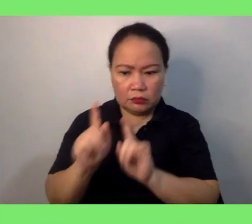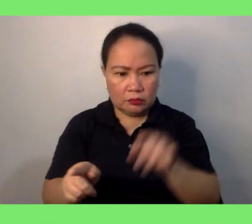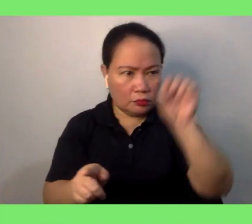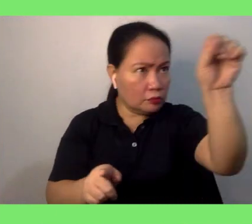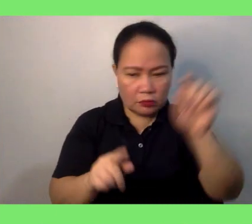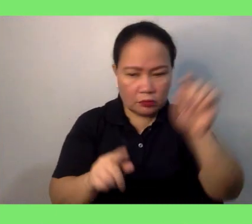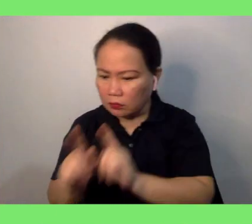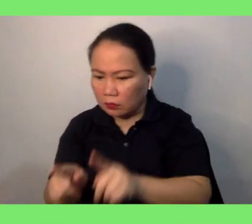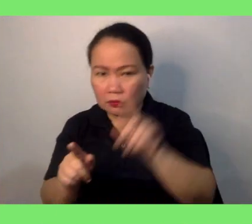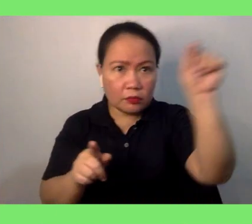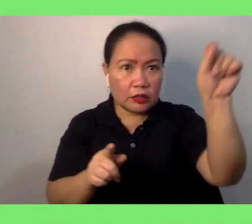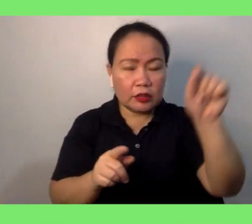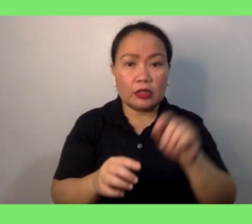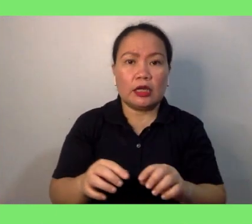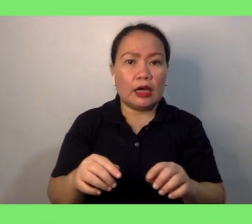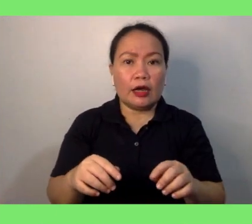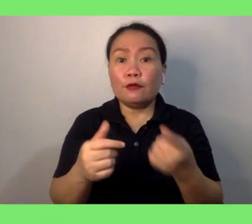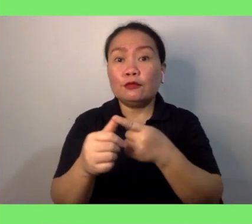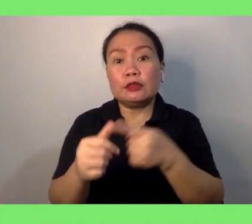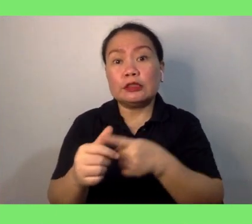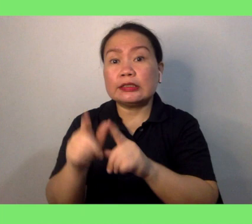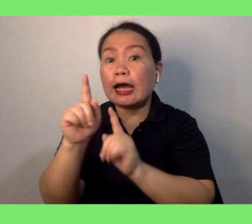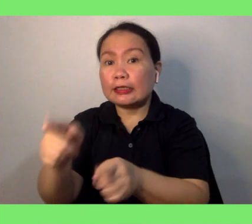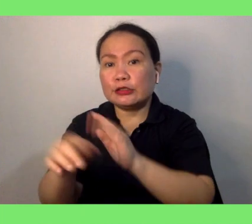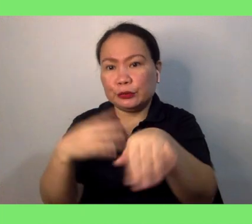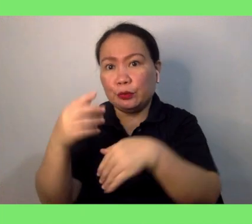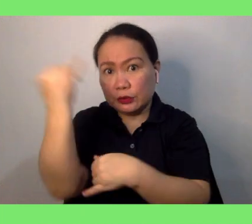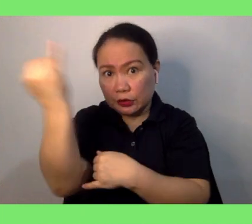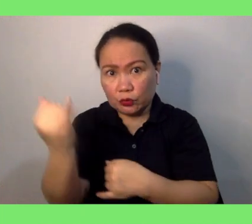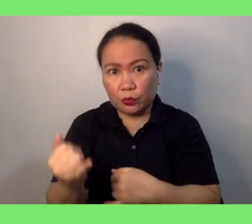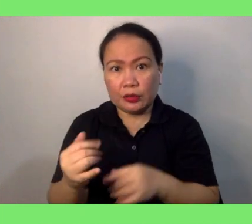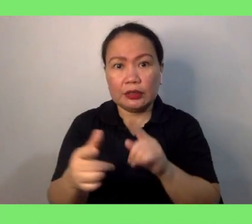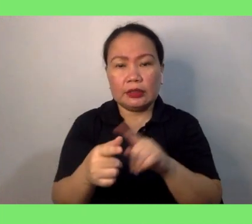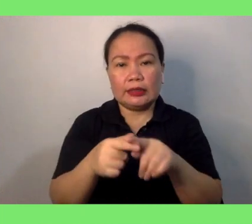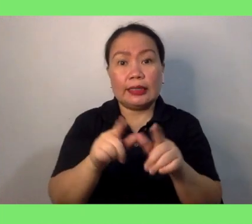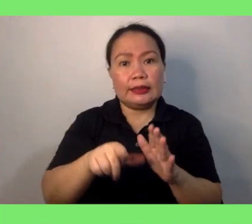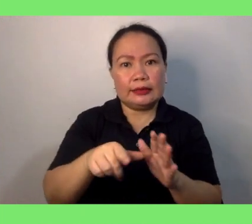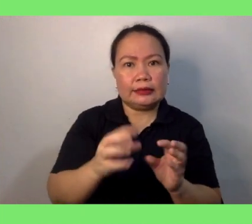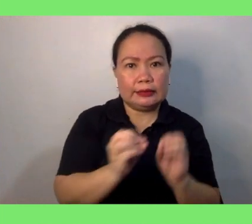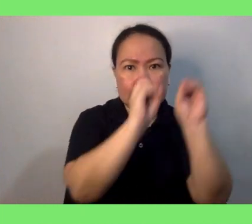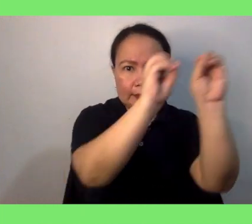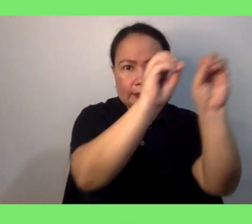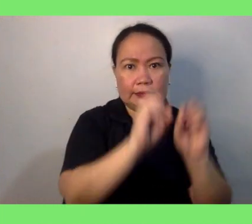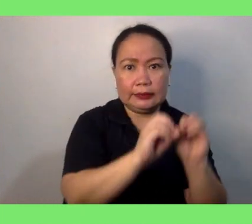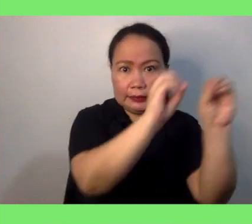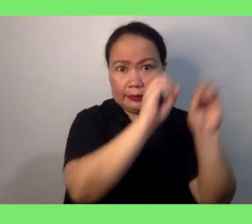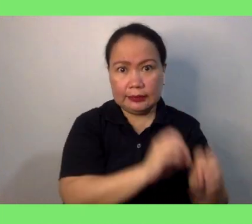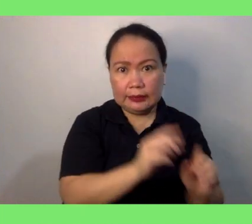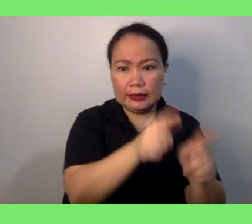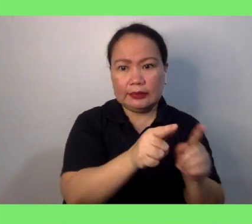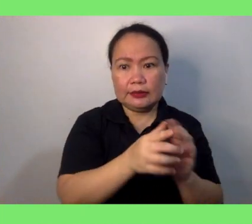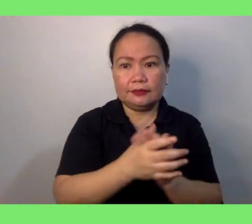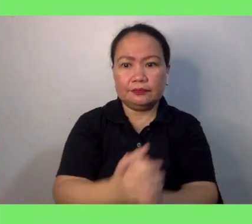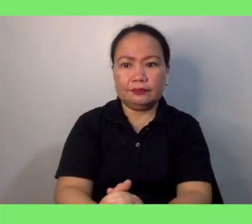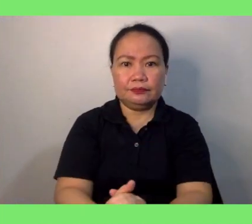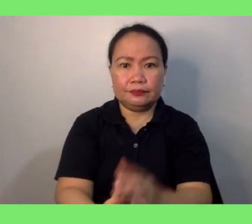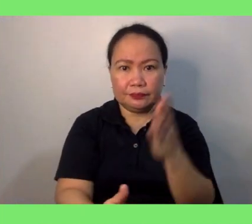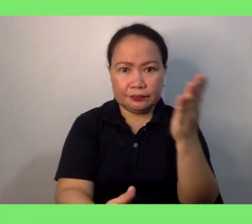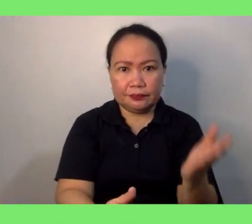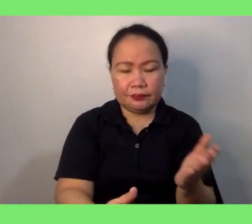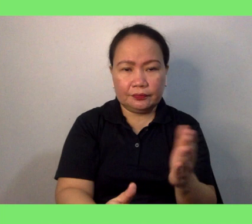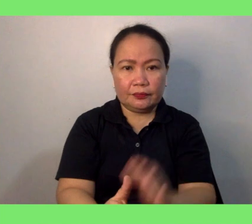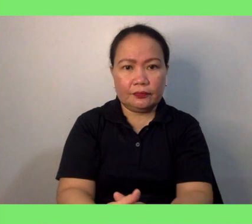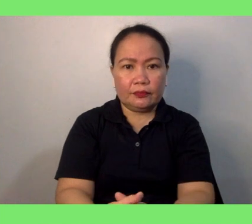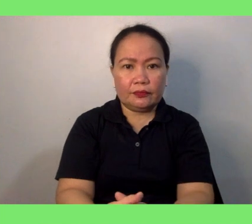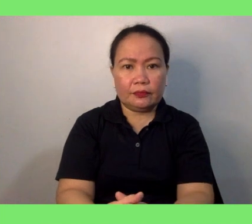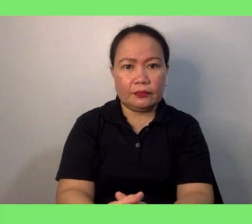tsaka nyo po ilagay yung mga measures niya. Next. Okay, so let's have this one. So,